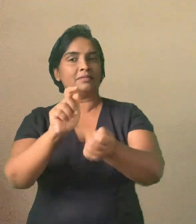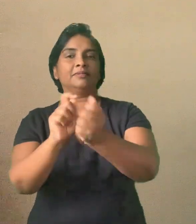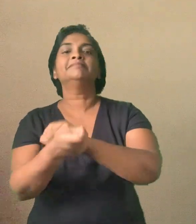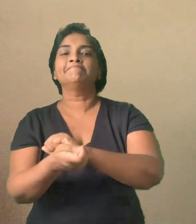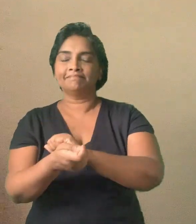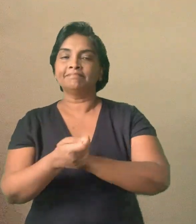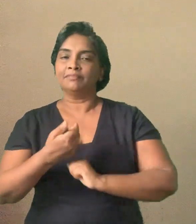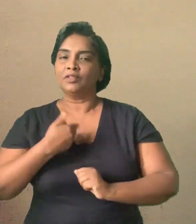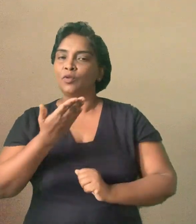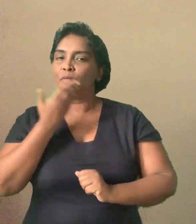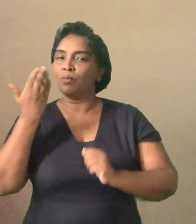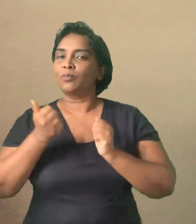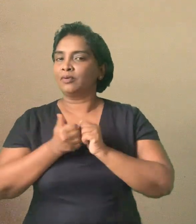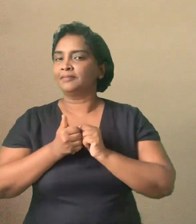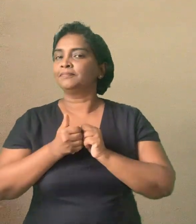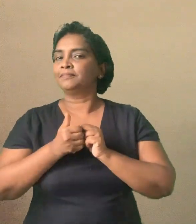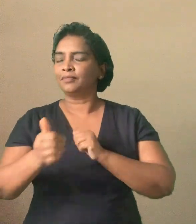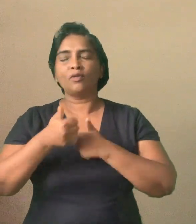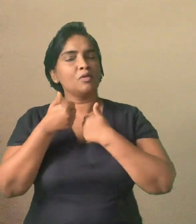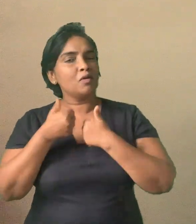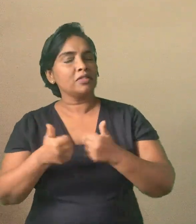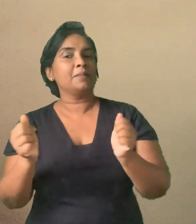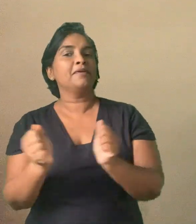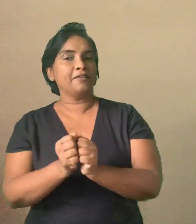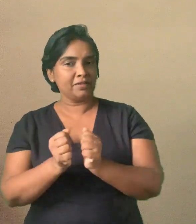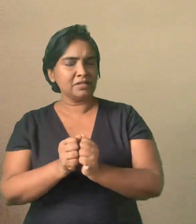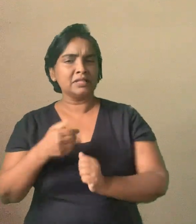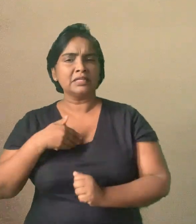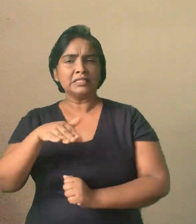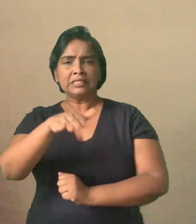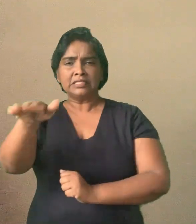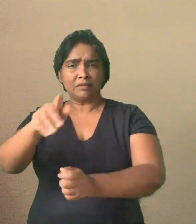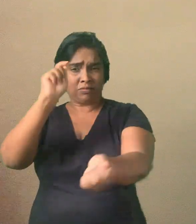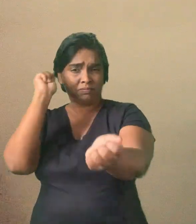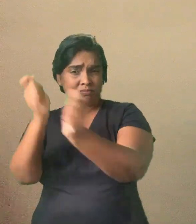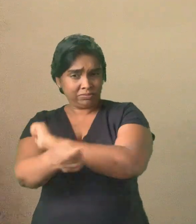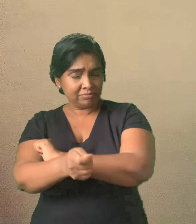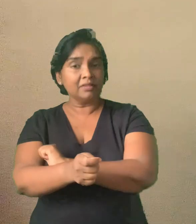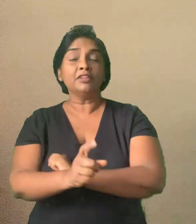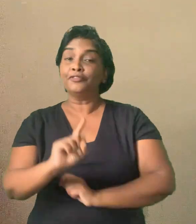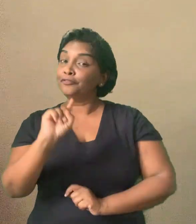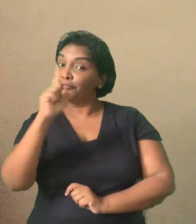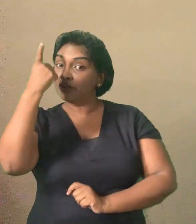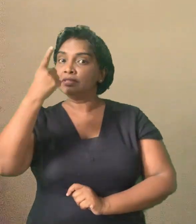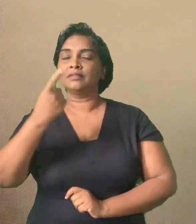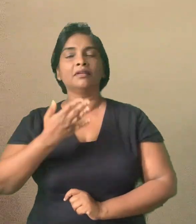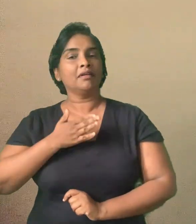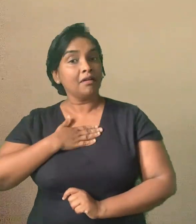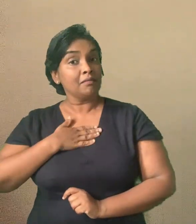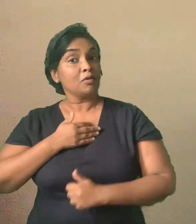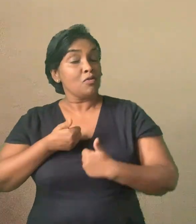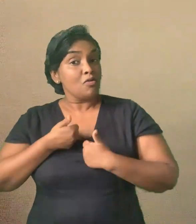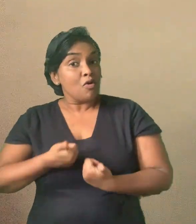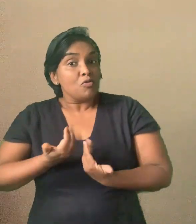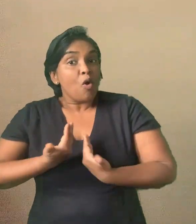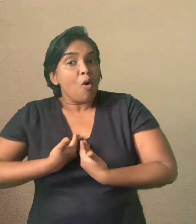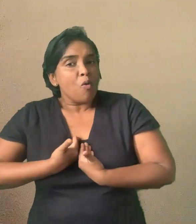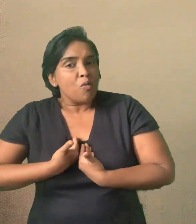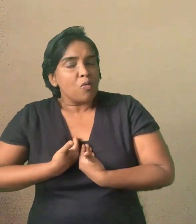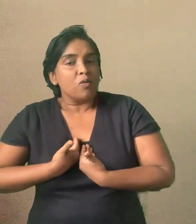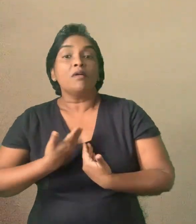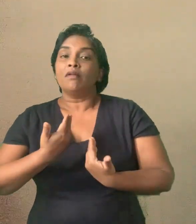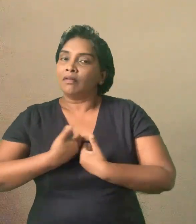ඒක තමයි අපිට කරන්න පුළුවන් හොඳම දේ. අපේ සමාජයක් වෙනස් කරන්න නම් ඉස්සෙල්ලා අපි කවුද කියලා